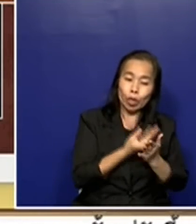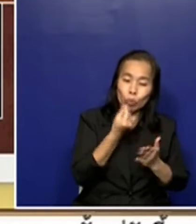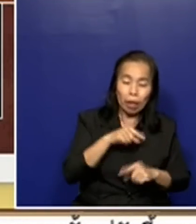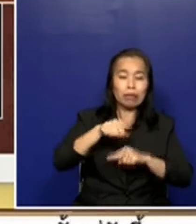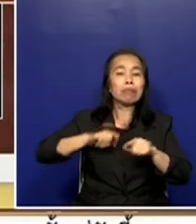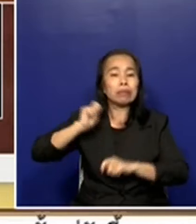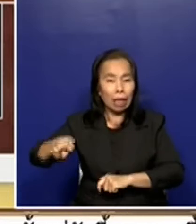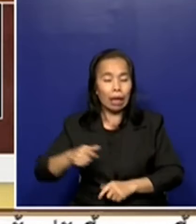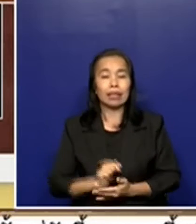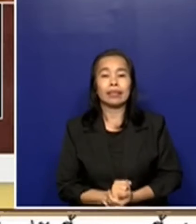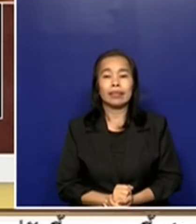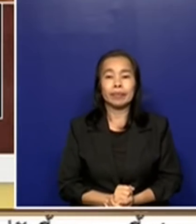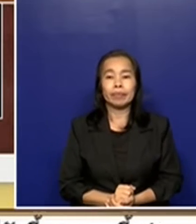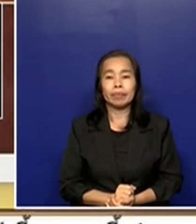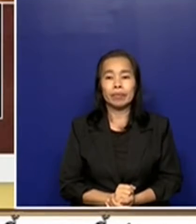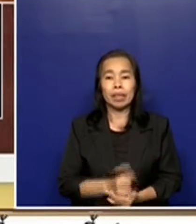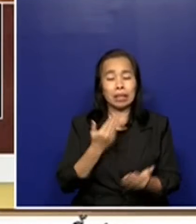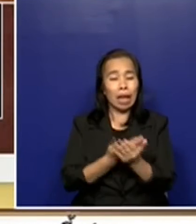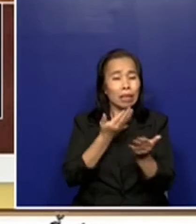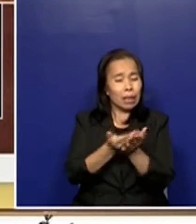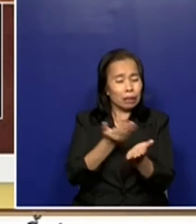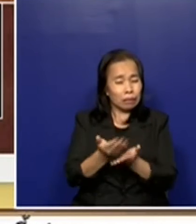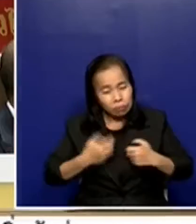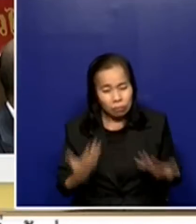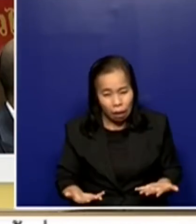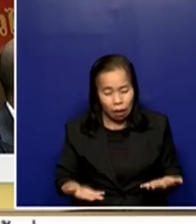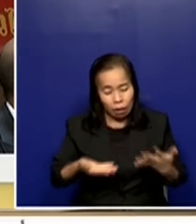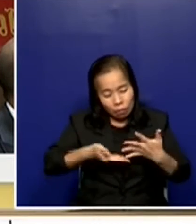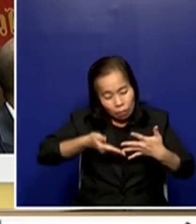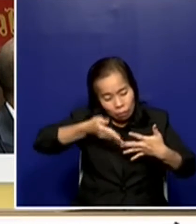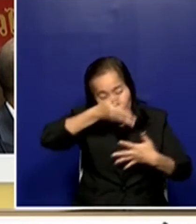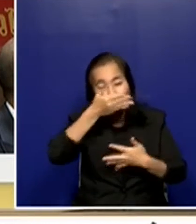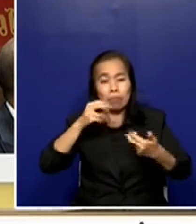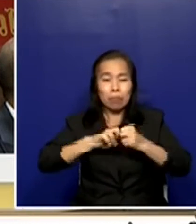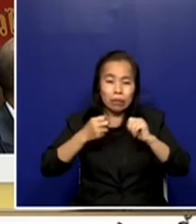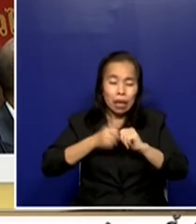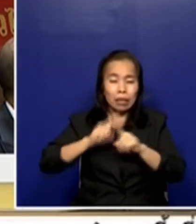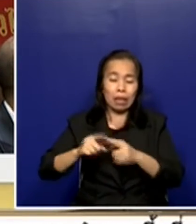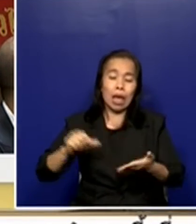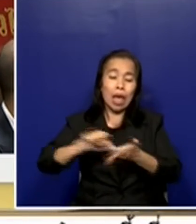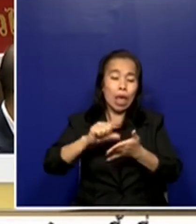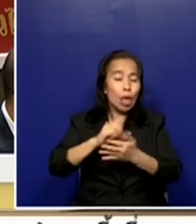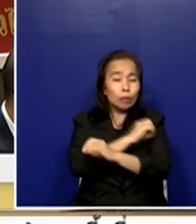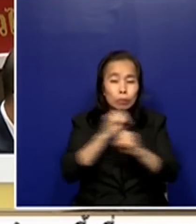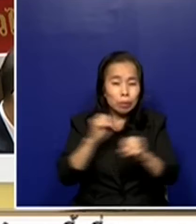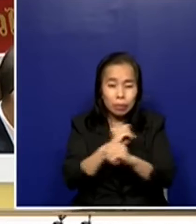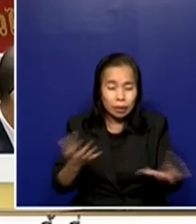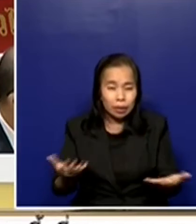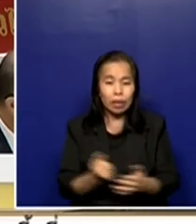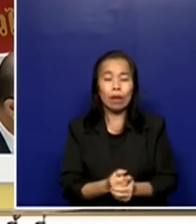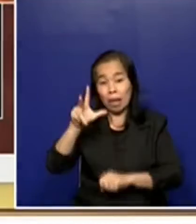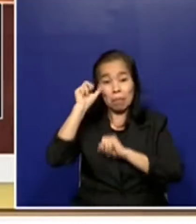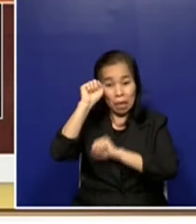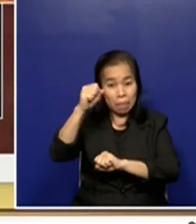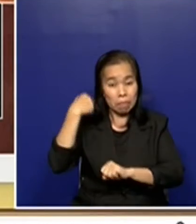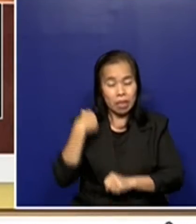การแก้ปัหาแงงานข้ามชาติ ลักลอบเข้าเมืองโดยระบุวานสุชาติทำงานบกพร่องจนเกิดกรณีการแพรบาดที่